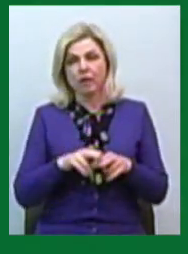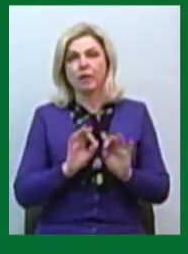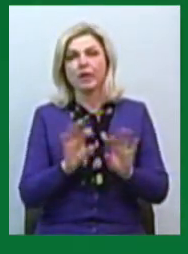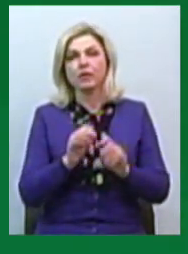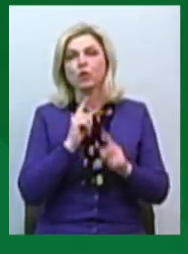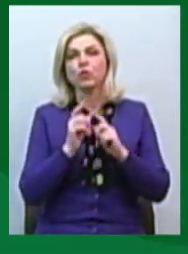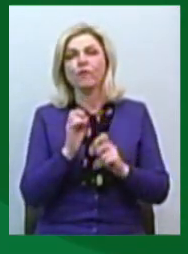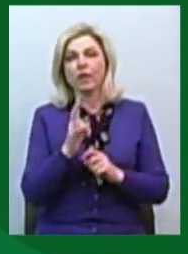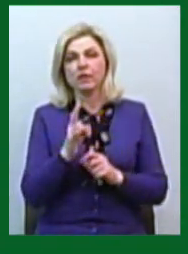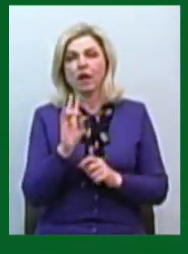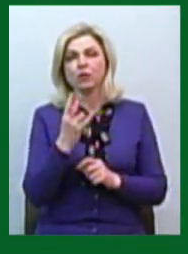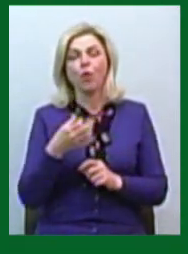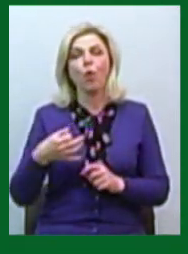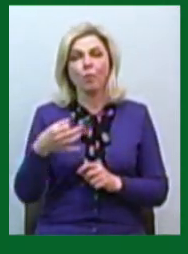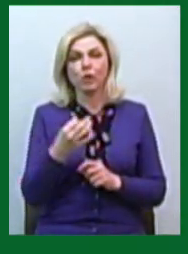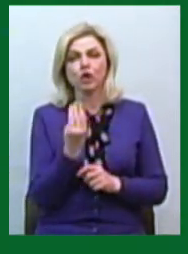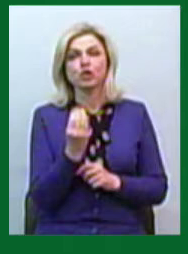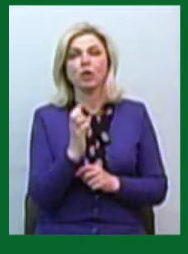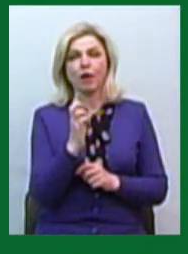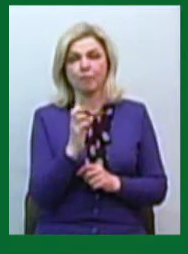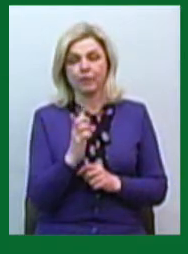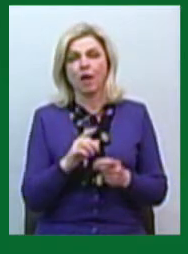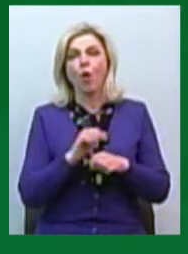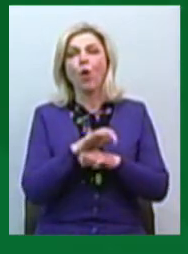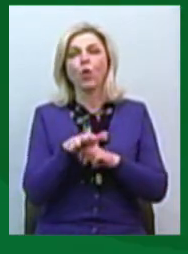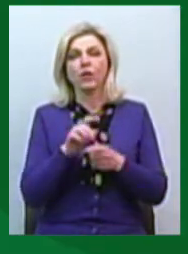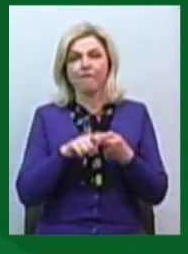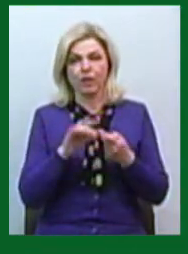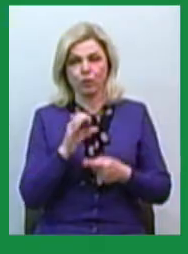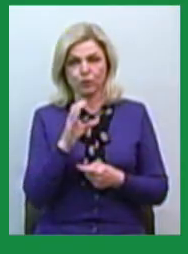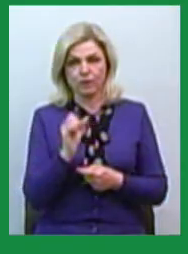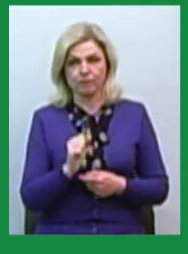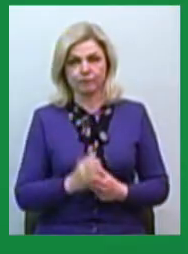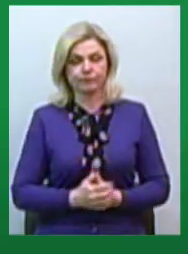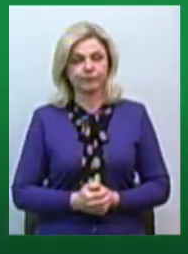речниця Миколаївського обласного штабу з протидії коронавірусу Валерія Котовська.